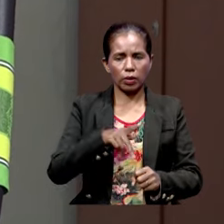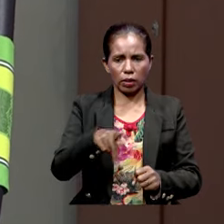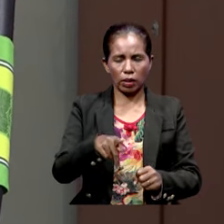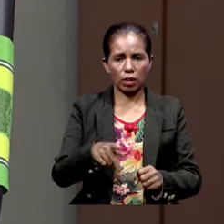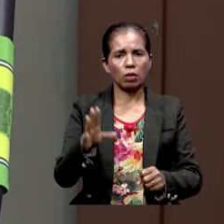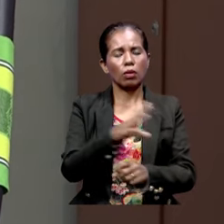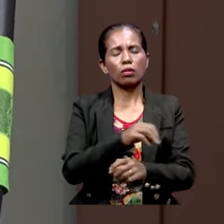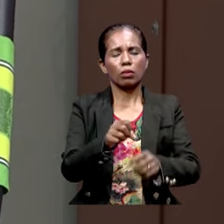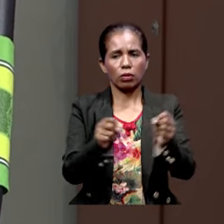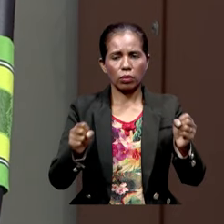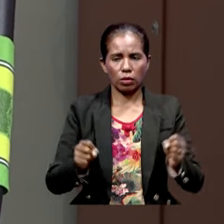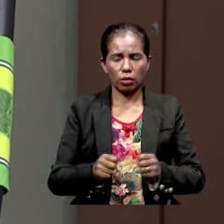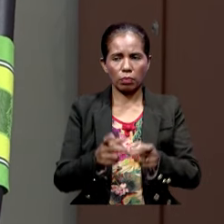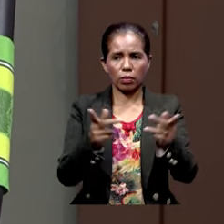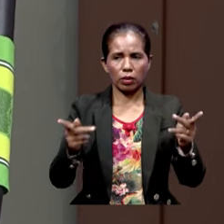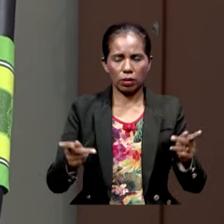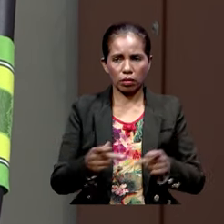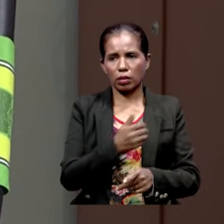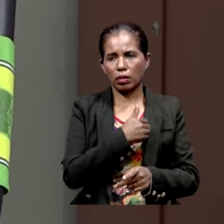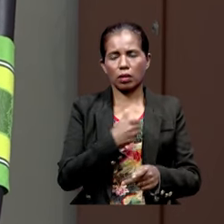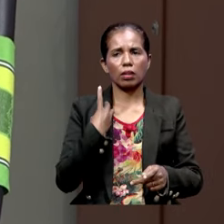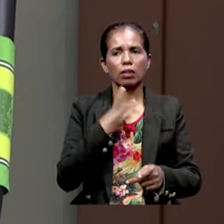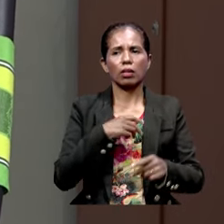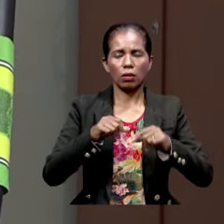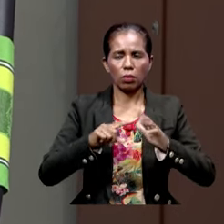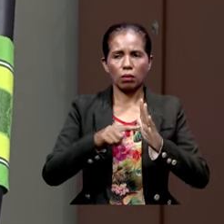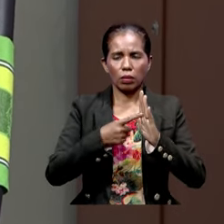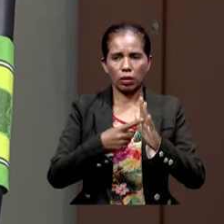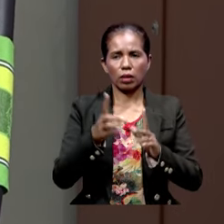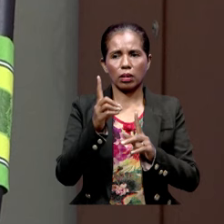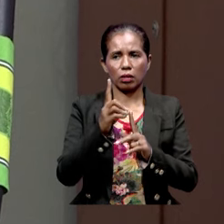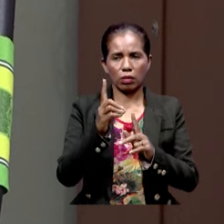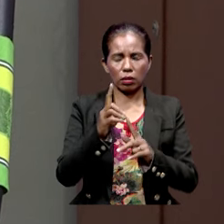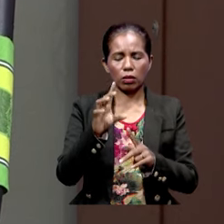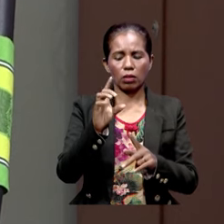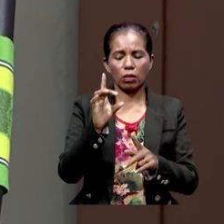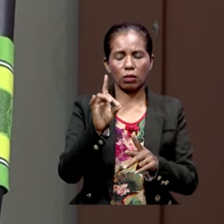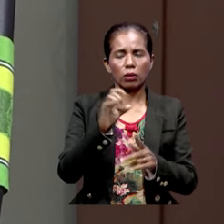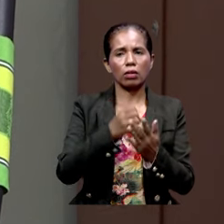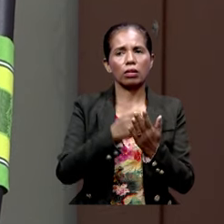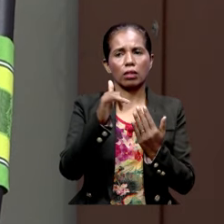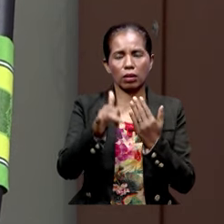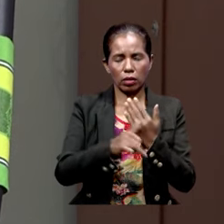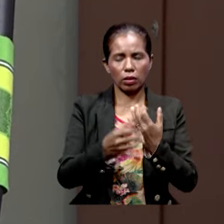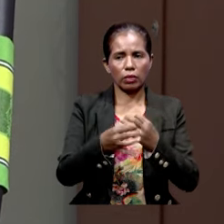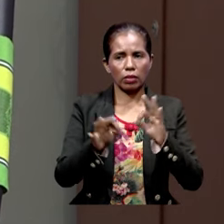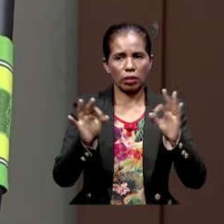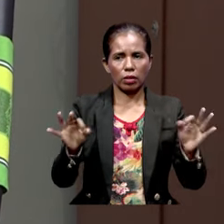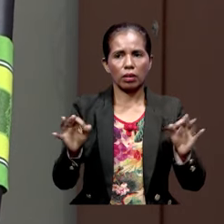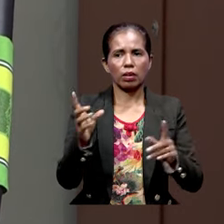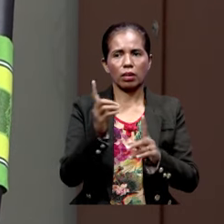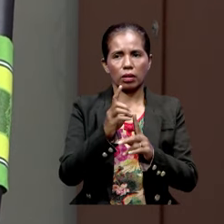ha posto na infeto ne sira ku ento ita hu fal dia 8 janeiro foi remata tam fale ia